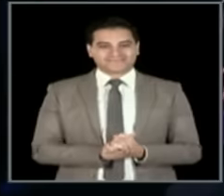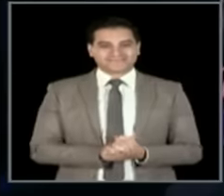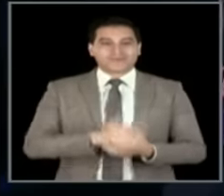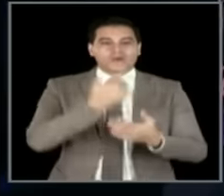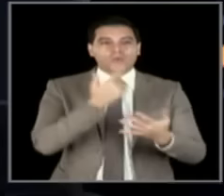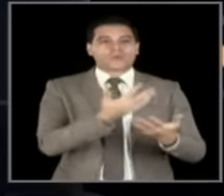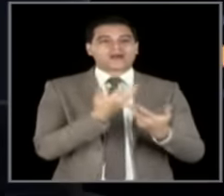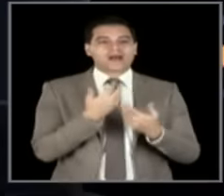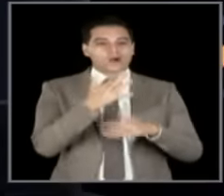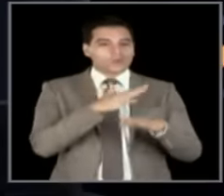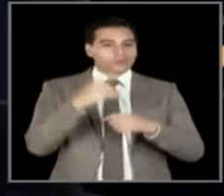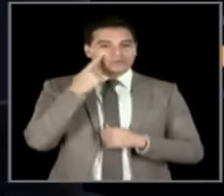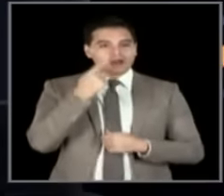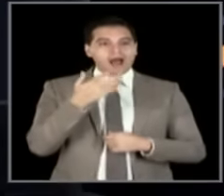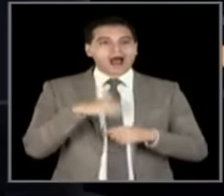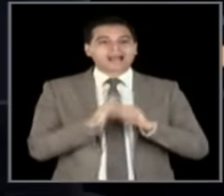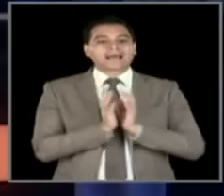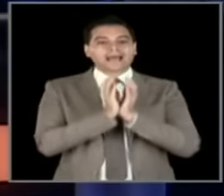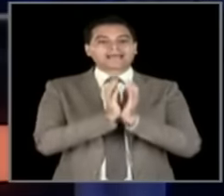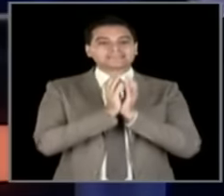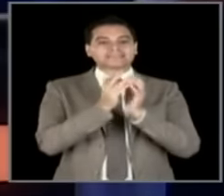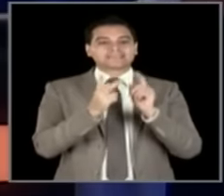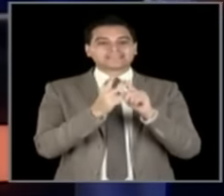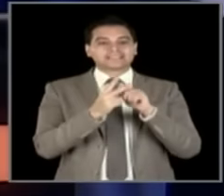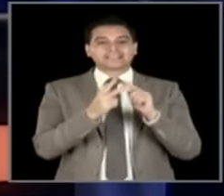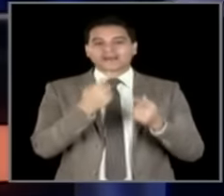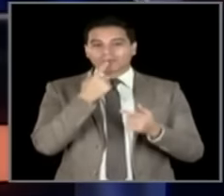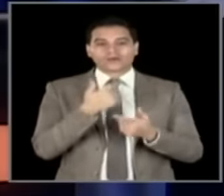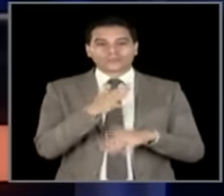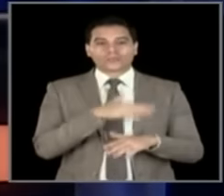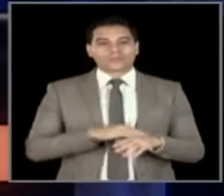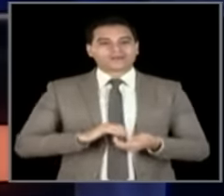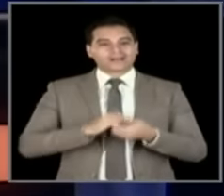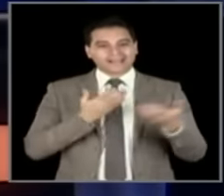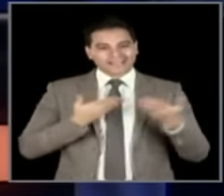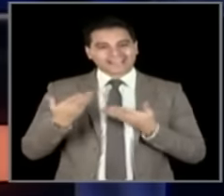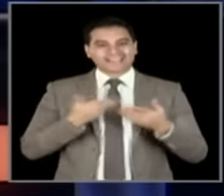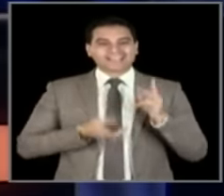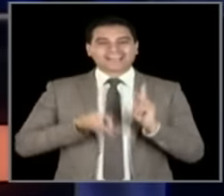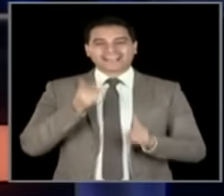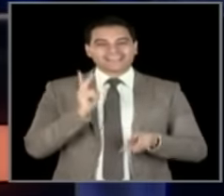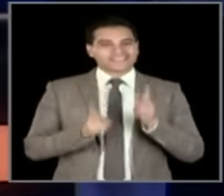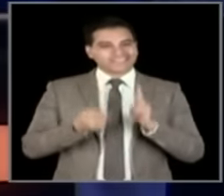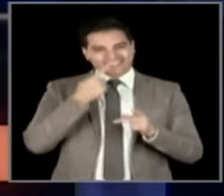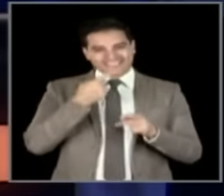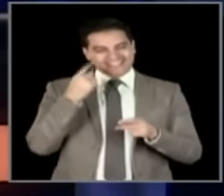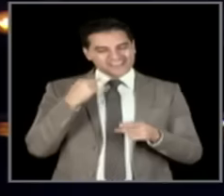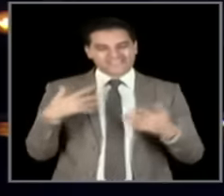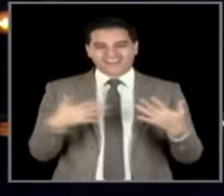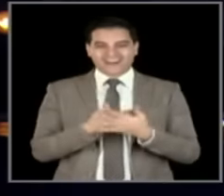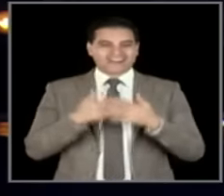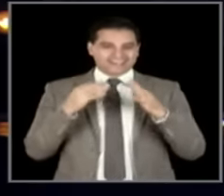احكي لي بقى الأجواء بعد ما خدت الكاسين. يعني التيم جمعوا واحتفلوا بيا وجابوا لي هدايا، بصراحة يعني كان احتفال حلو منهم الصراحة.